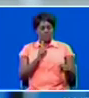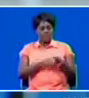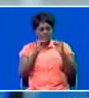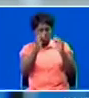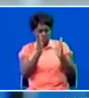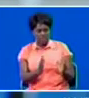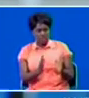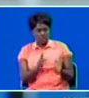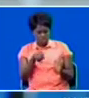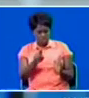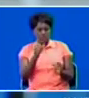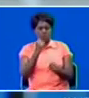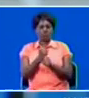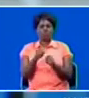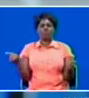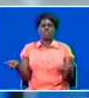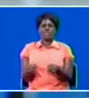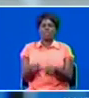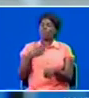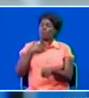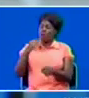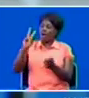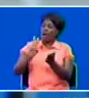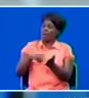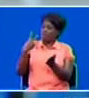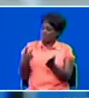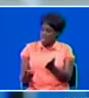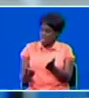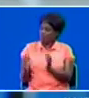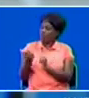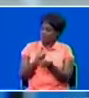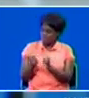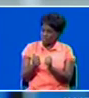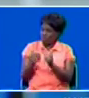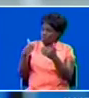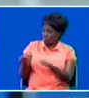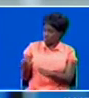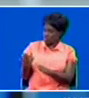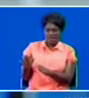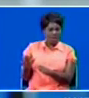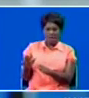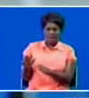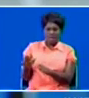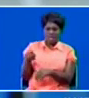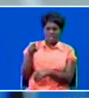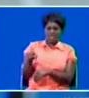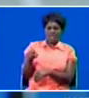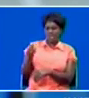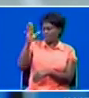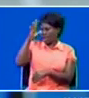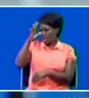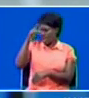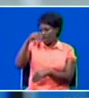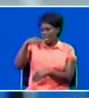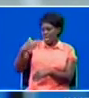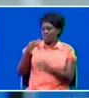that's what you can do. Because if you want to say I go to the game to lose, then that I'm lying, because